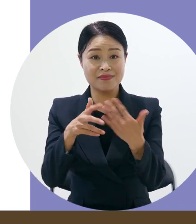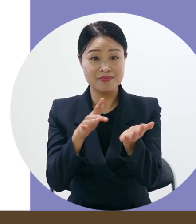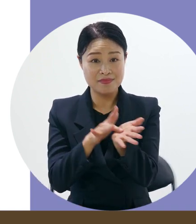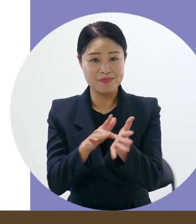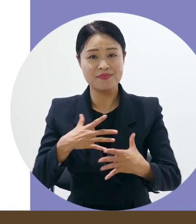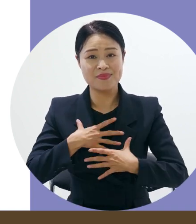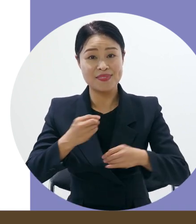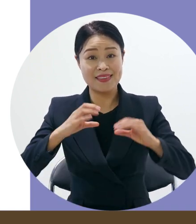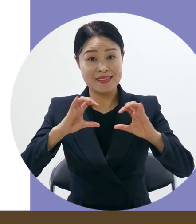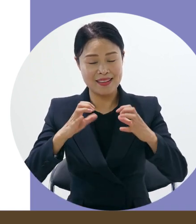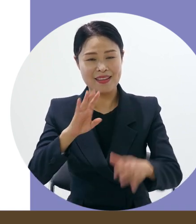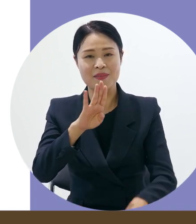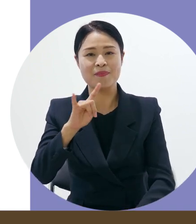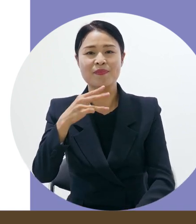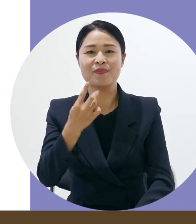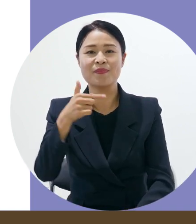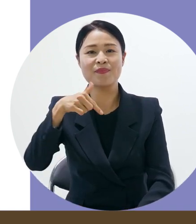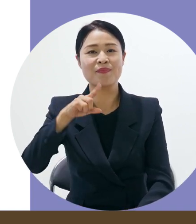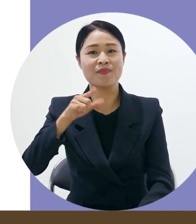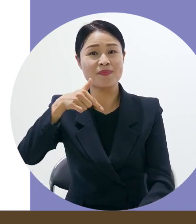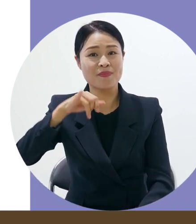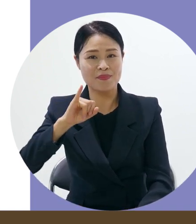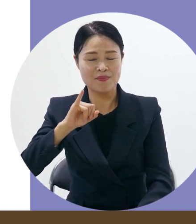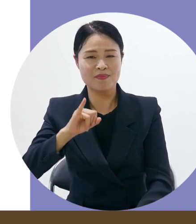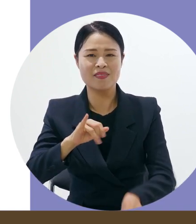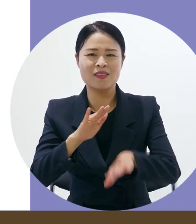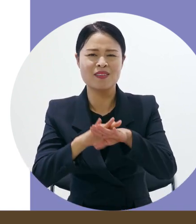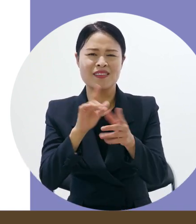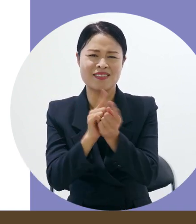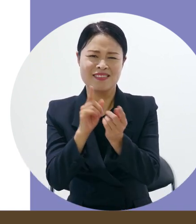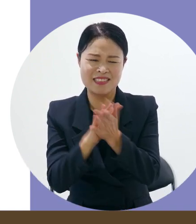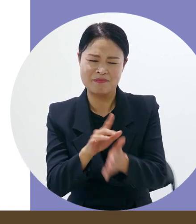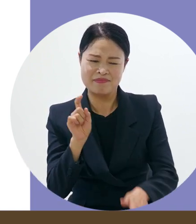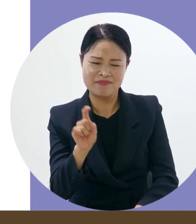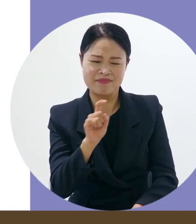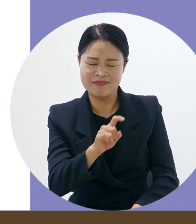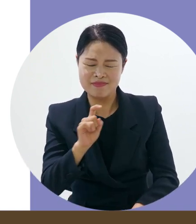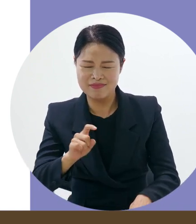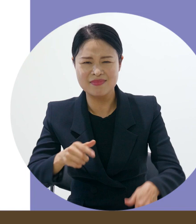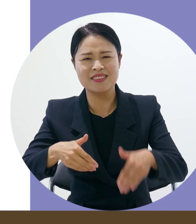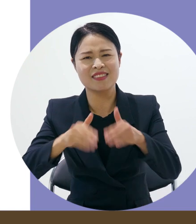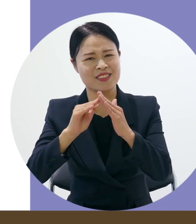의약품 안전나라 바로가기 수동 설치하기.